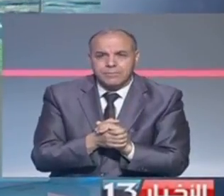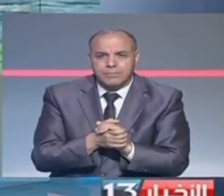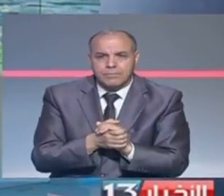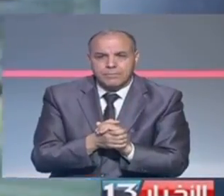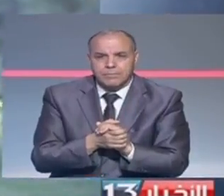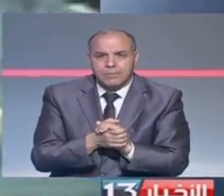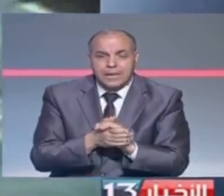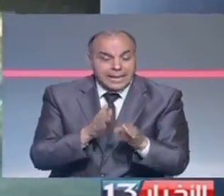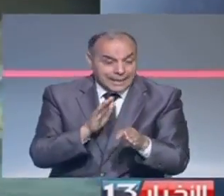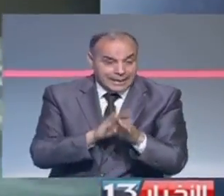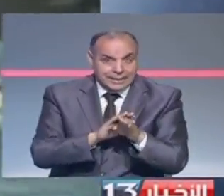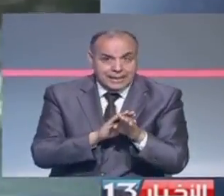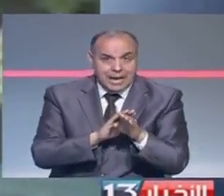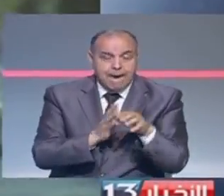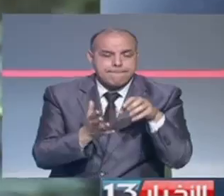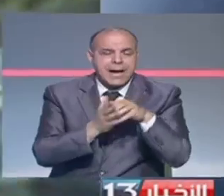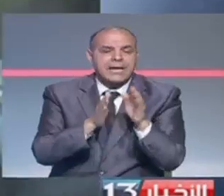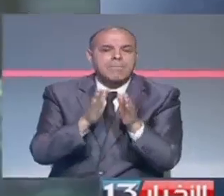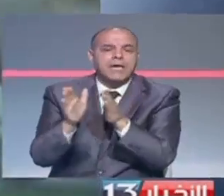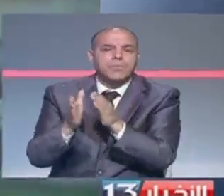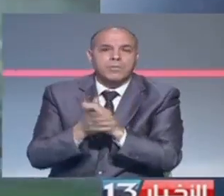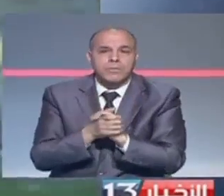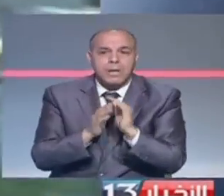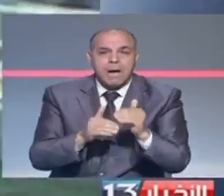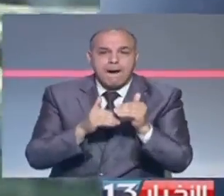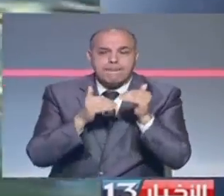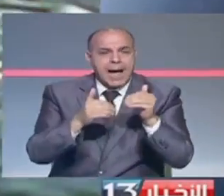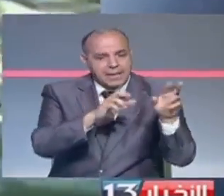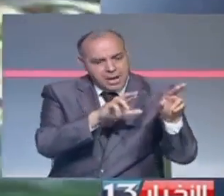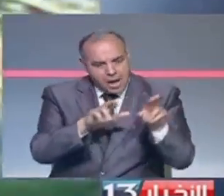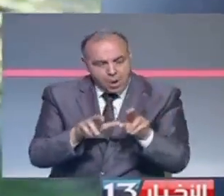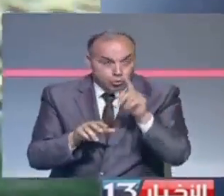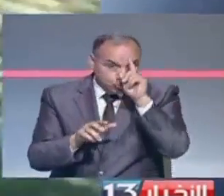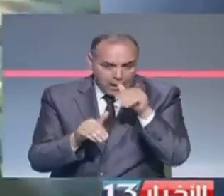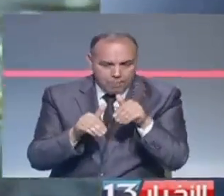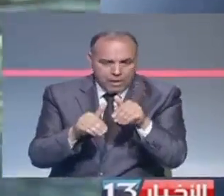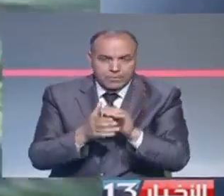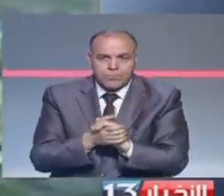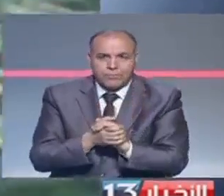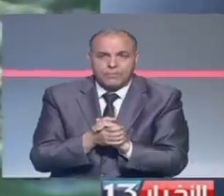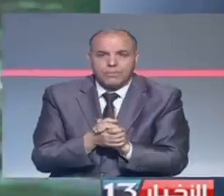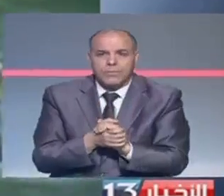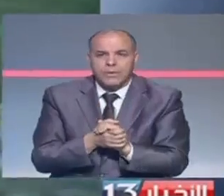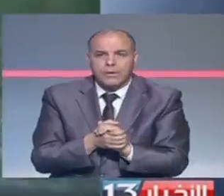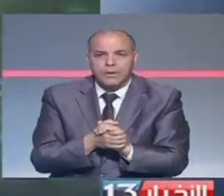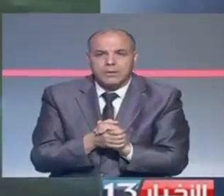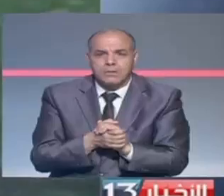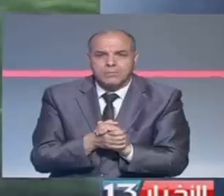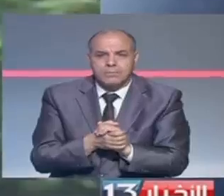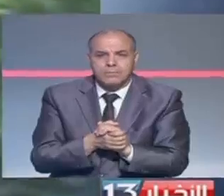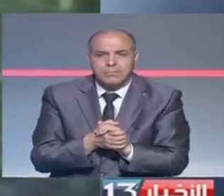انطلاقا من مقر المكتب بعد العوده ان شاء الله اه اه